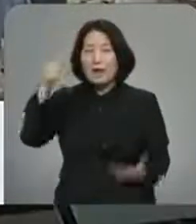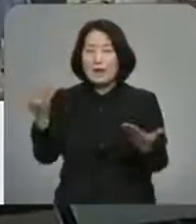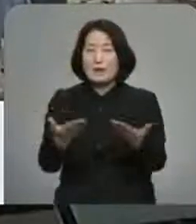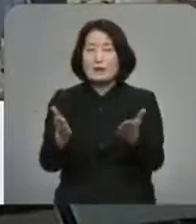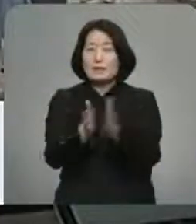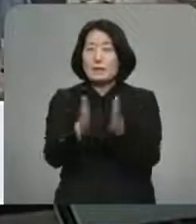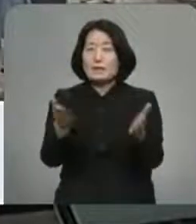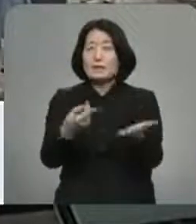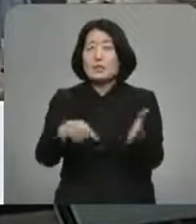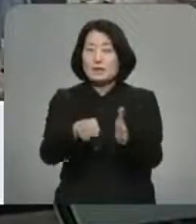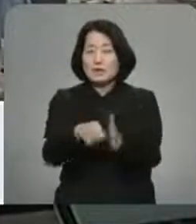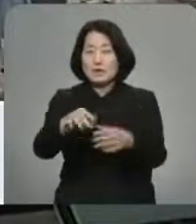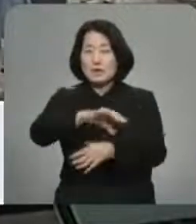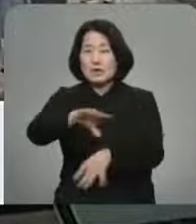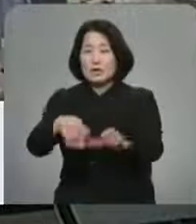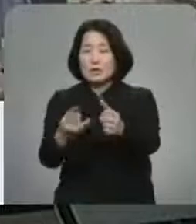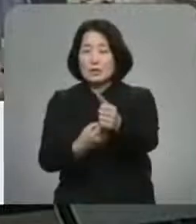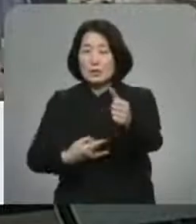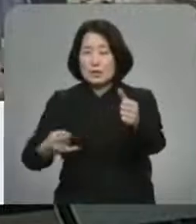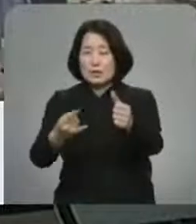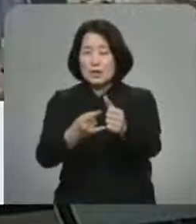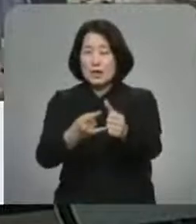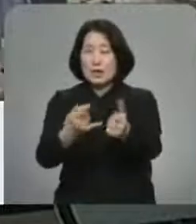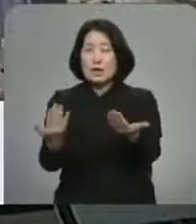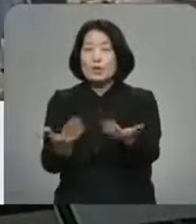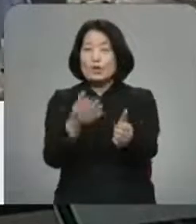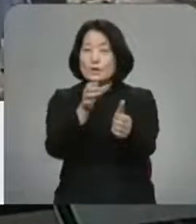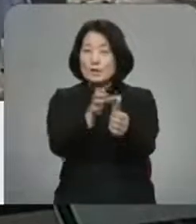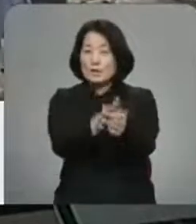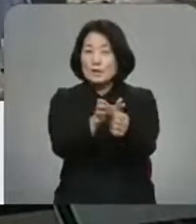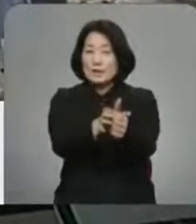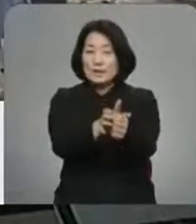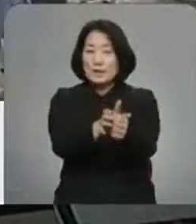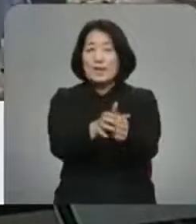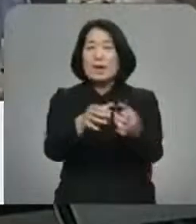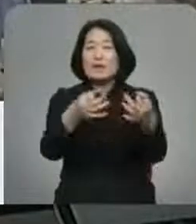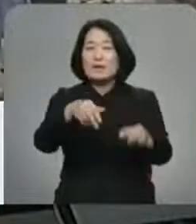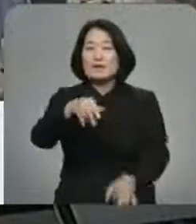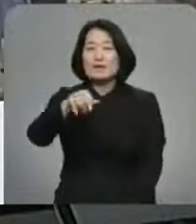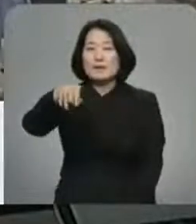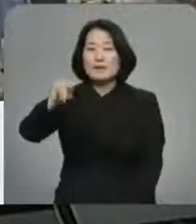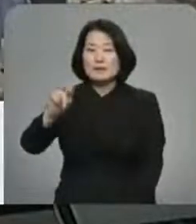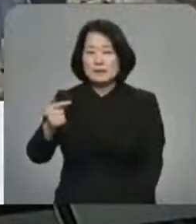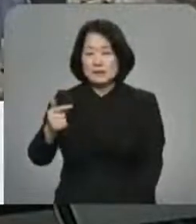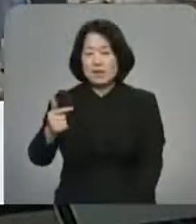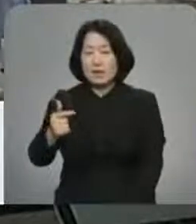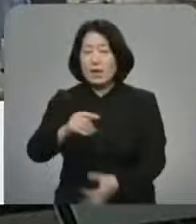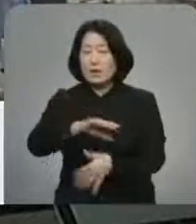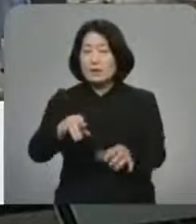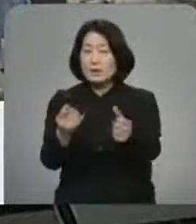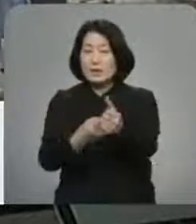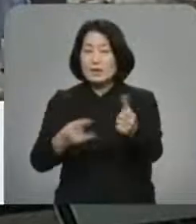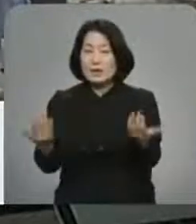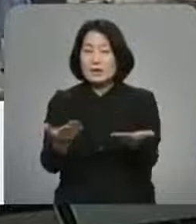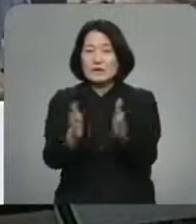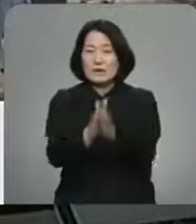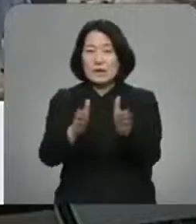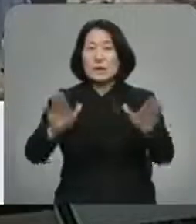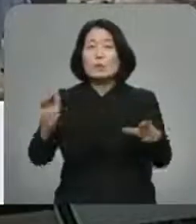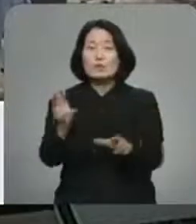인수위원회 위원장에 김기선 전 국회의원을 선임했습니다. 인수위도 빠르면 이번 주 안에 가동될